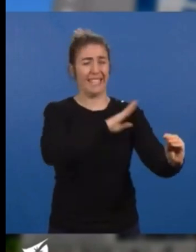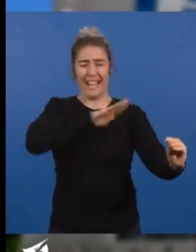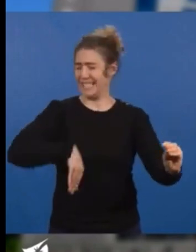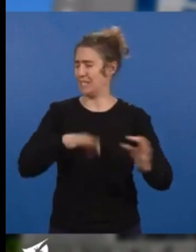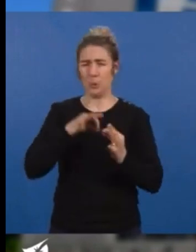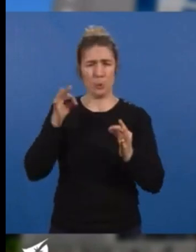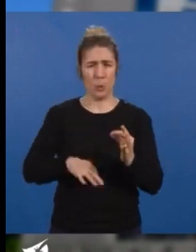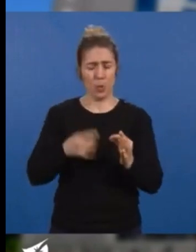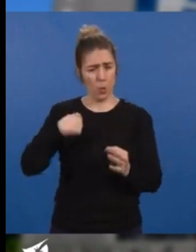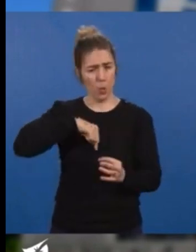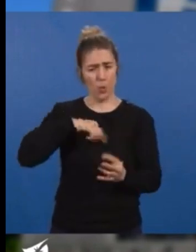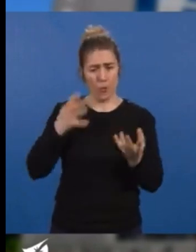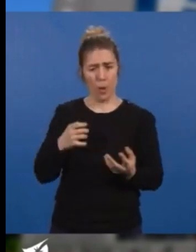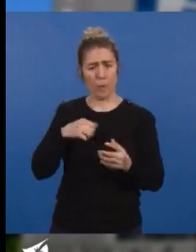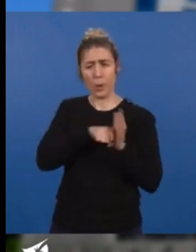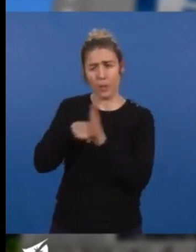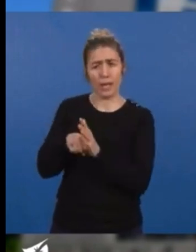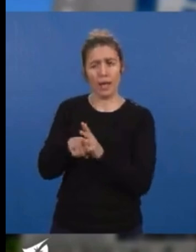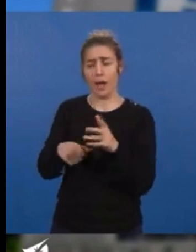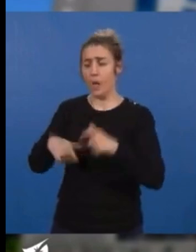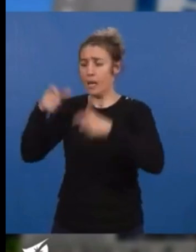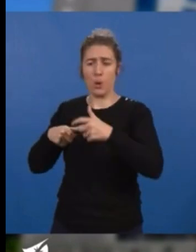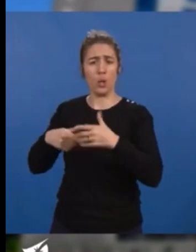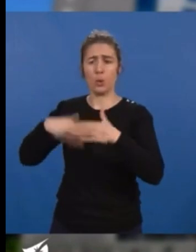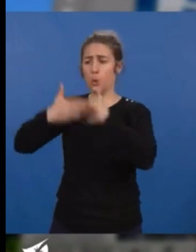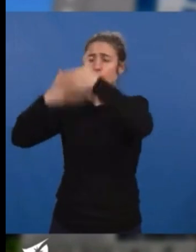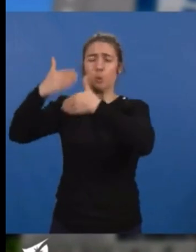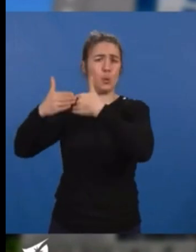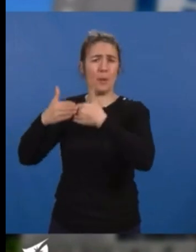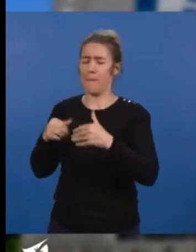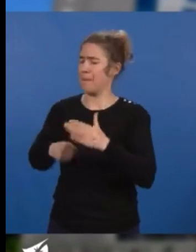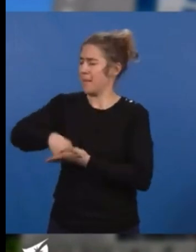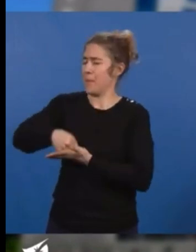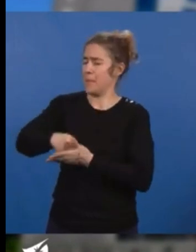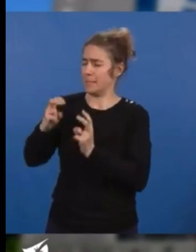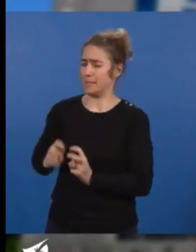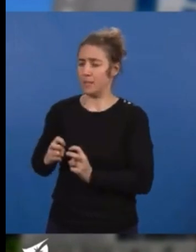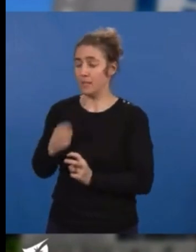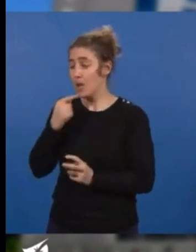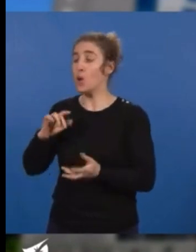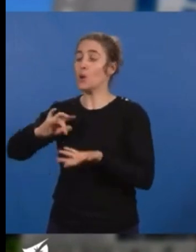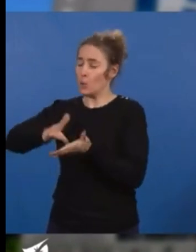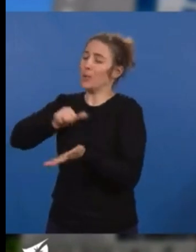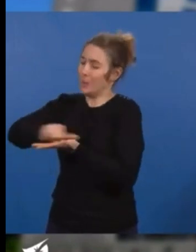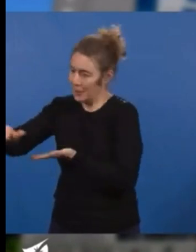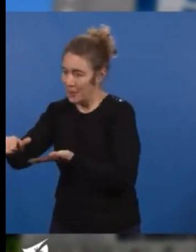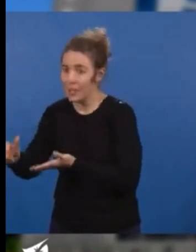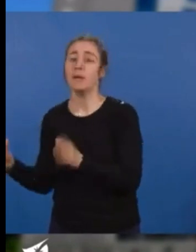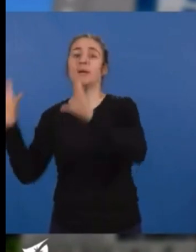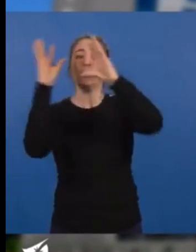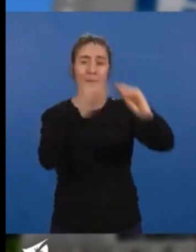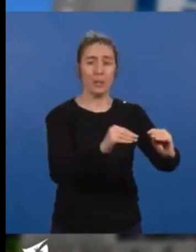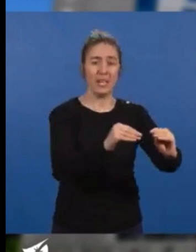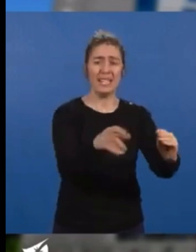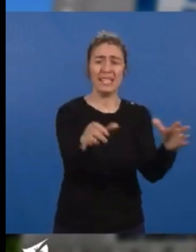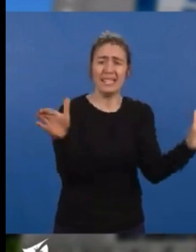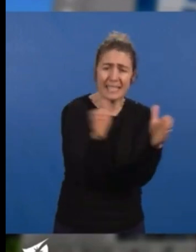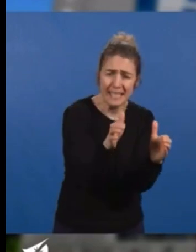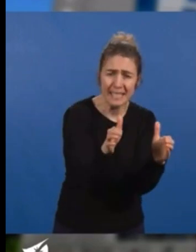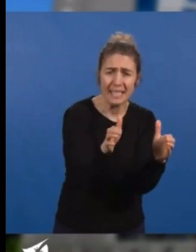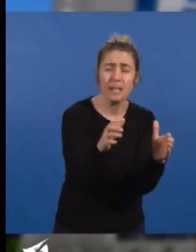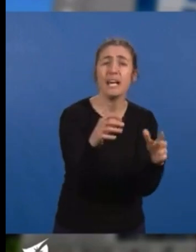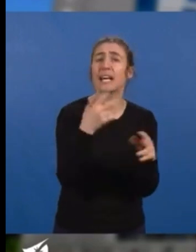une trajectoire de sobriété foncière. Donc tout démolir pour tout reconstruire de l'autre côté de la Loire sur un site étroit et inondable